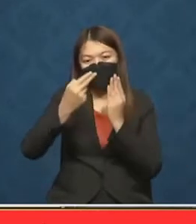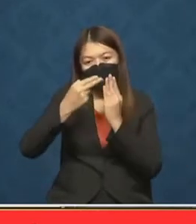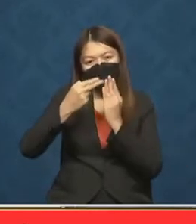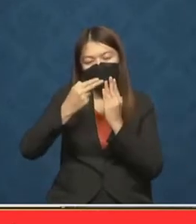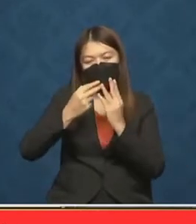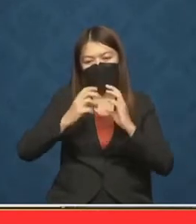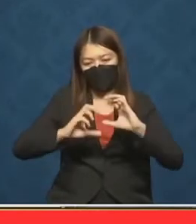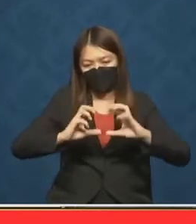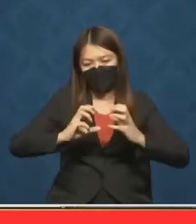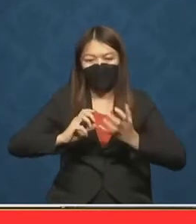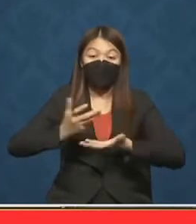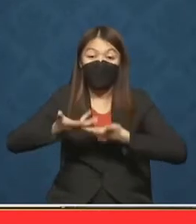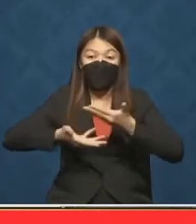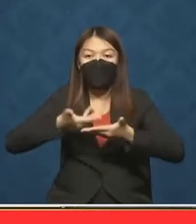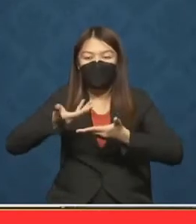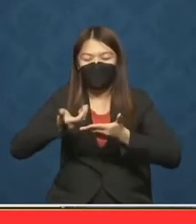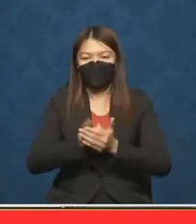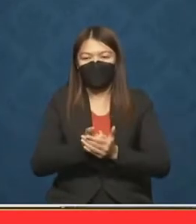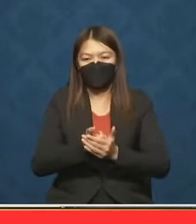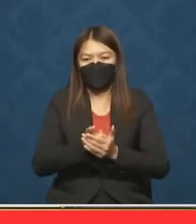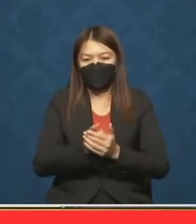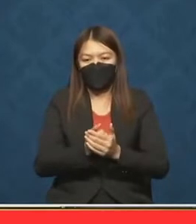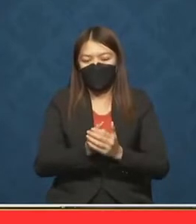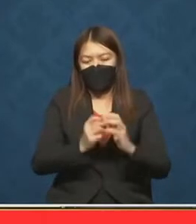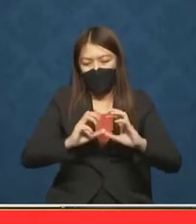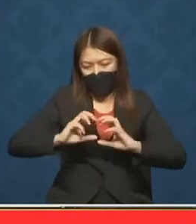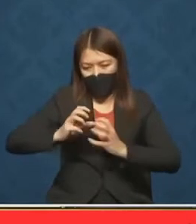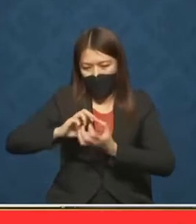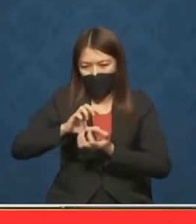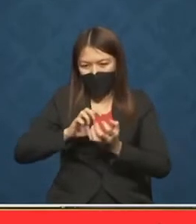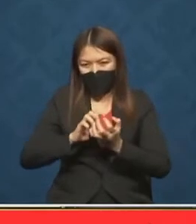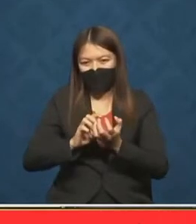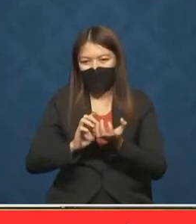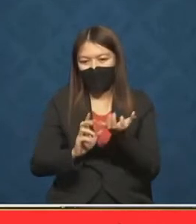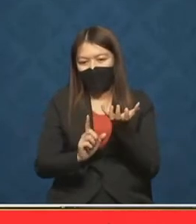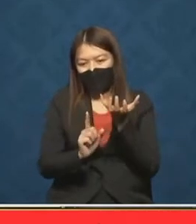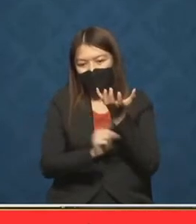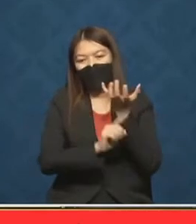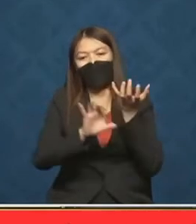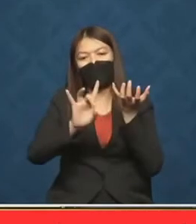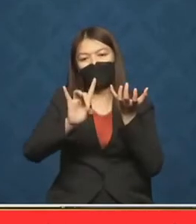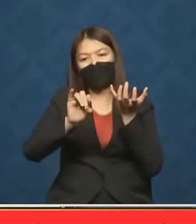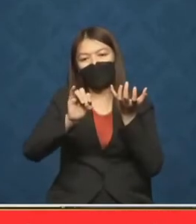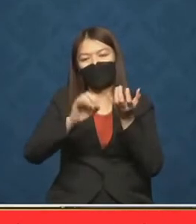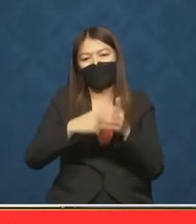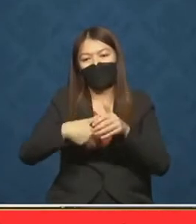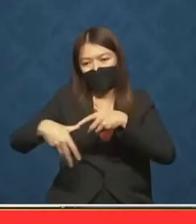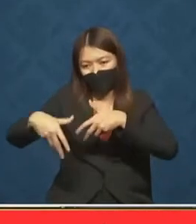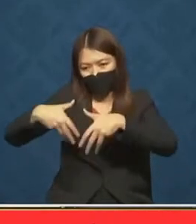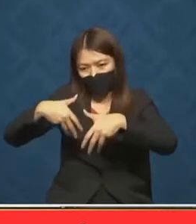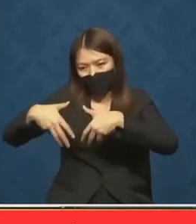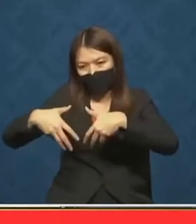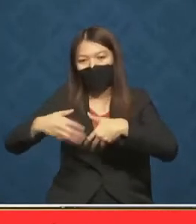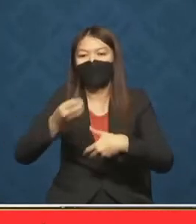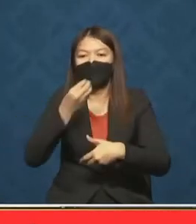ปด้วย